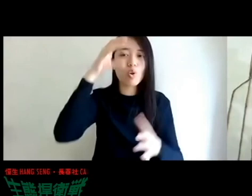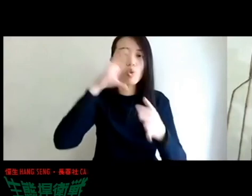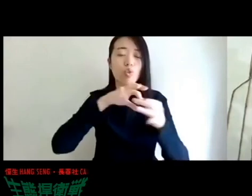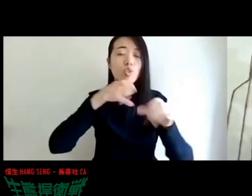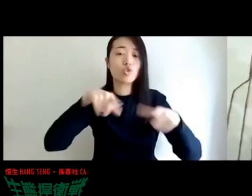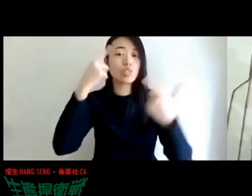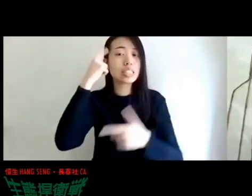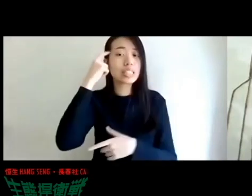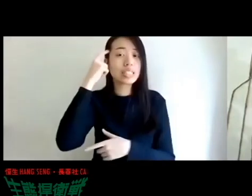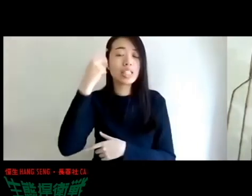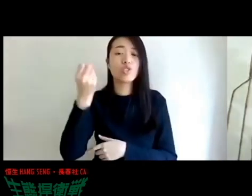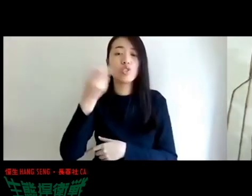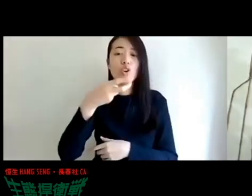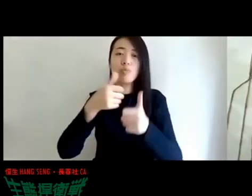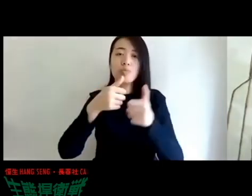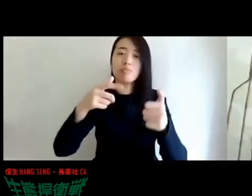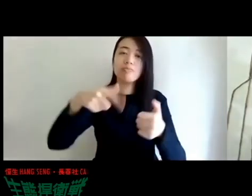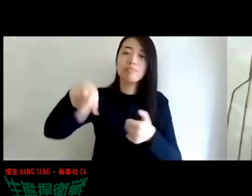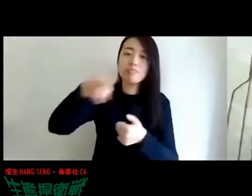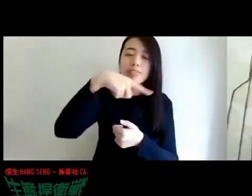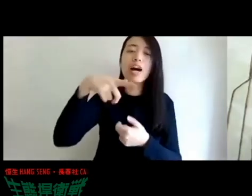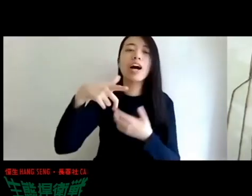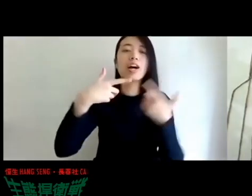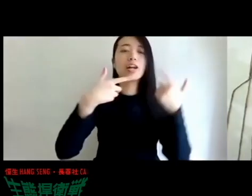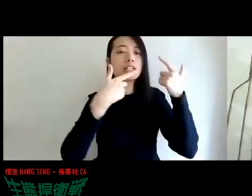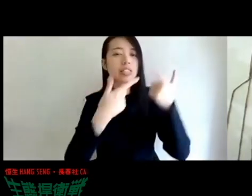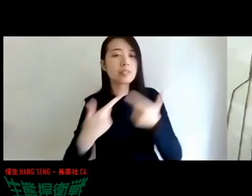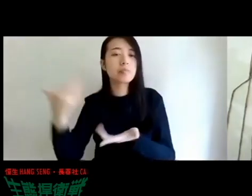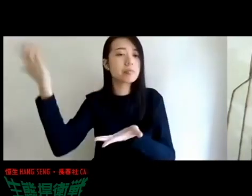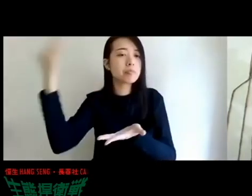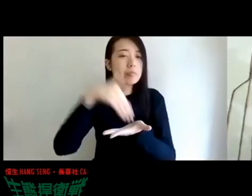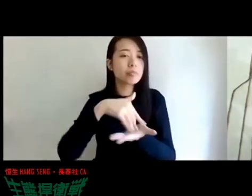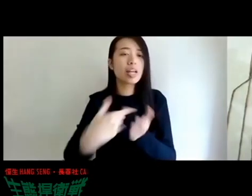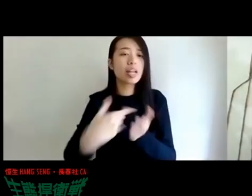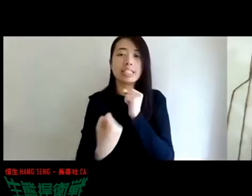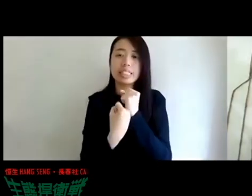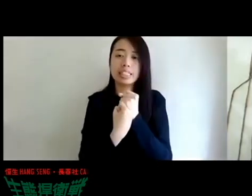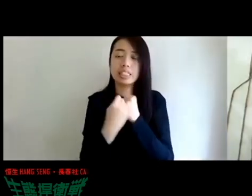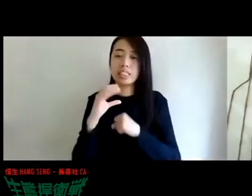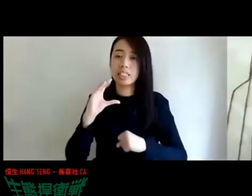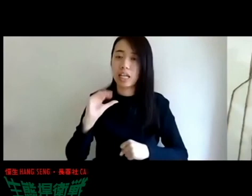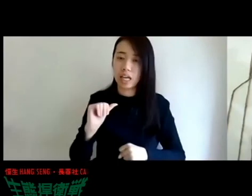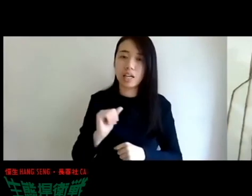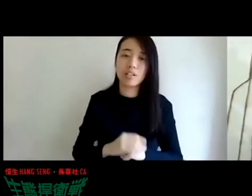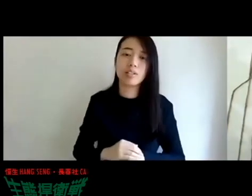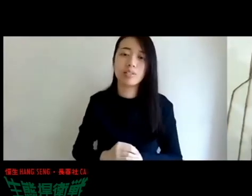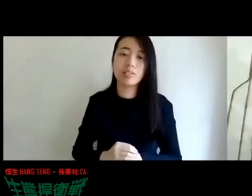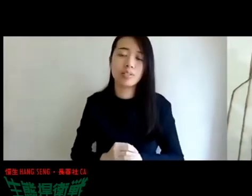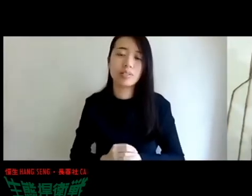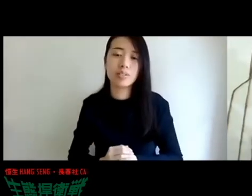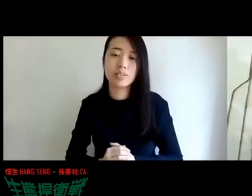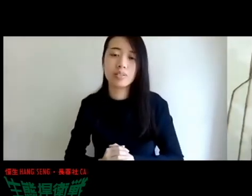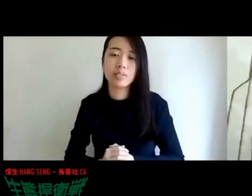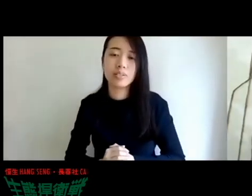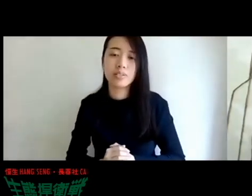亦都好多謝大家一路以嚟啦，對長春社嘅支持啦，或者係啦咁樣嘅。